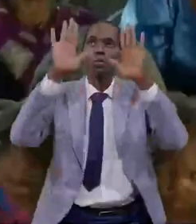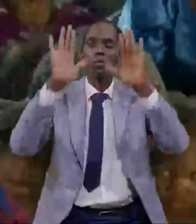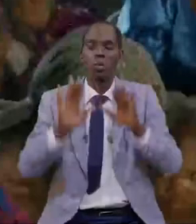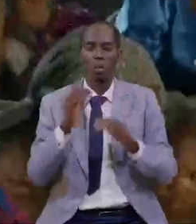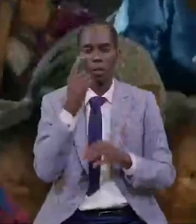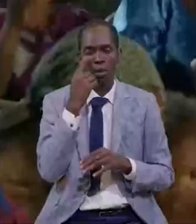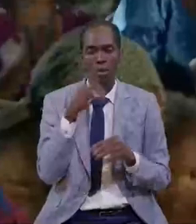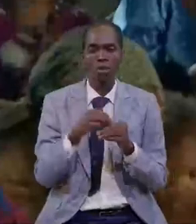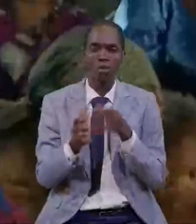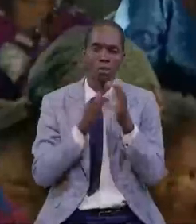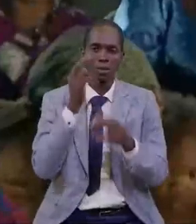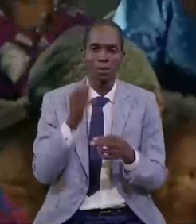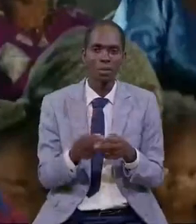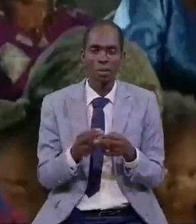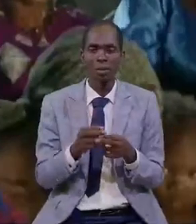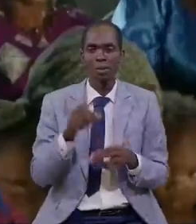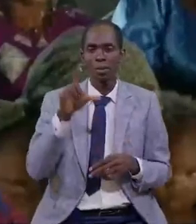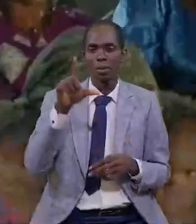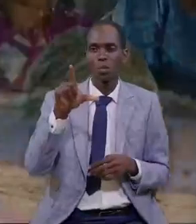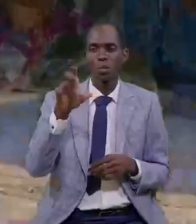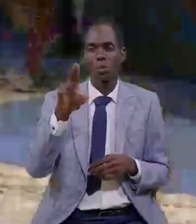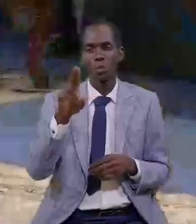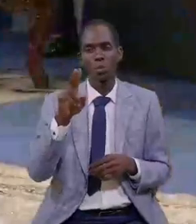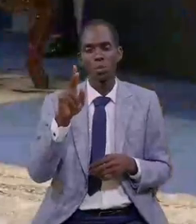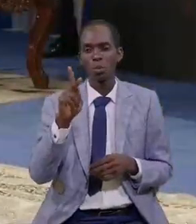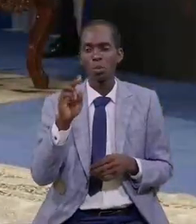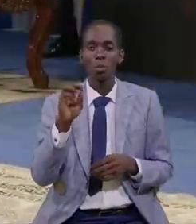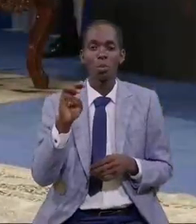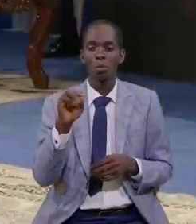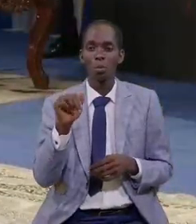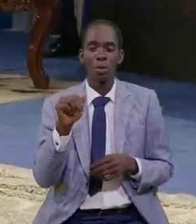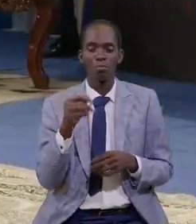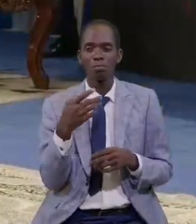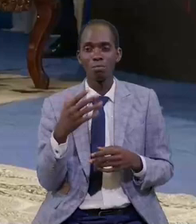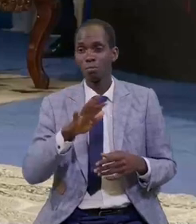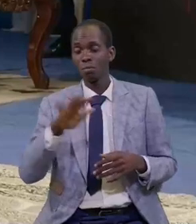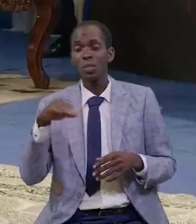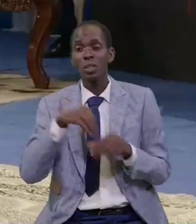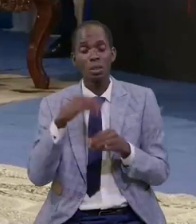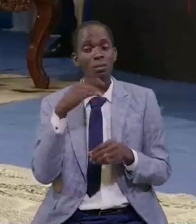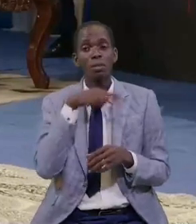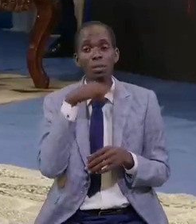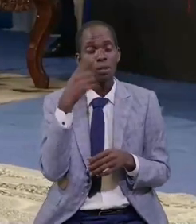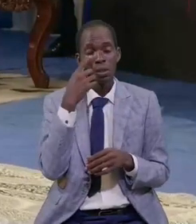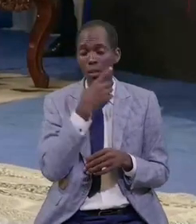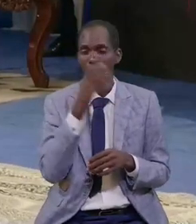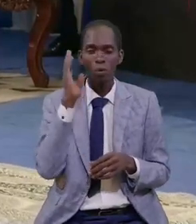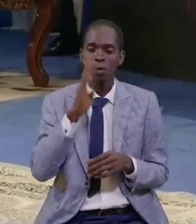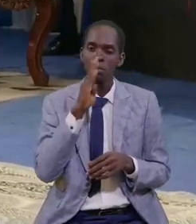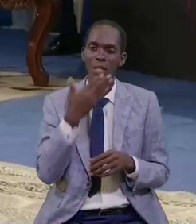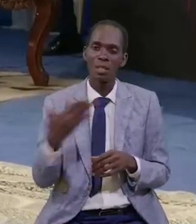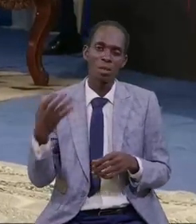vie miraculeuse glucome sera du passé cataracte sera conjugué au